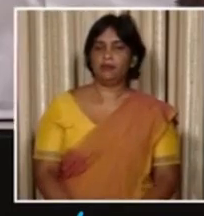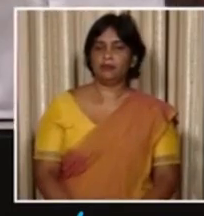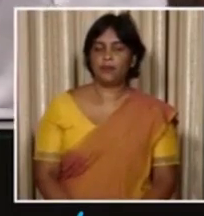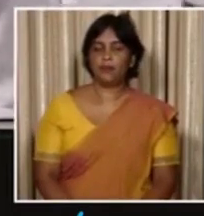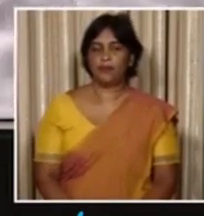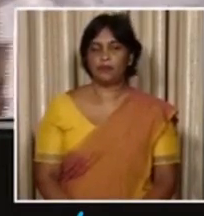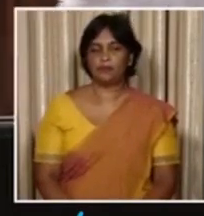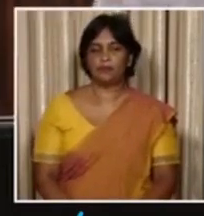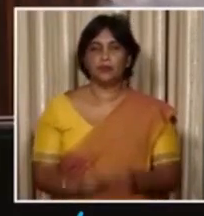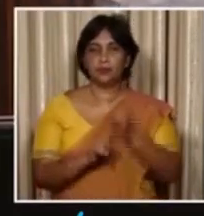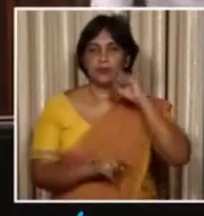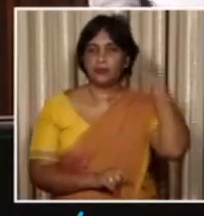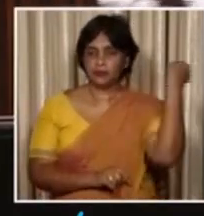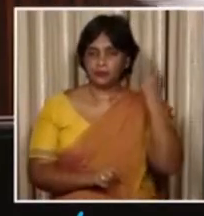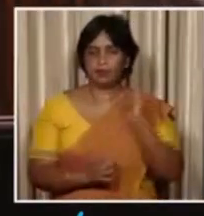ಜನಾಧಿಪತ್ಯಮಾಗಿ ಪ್ರಕಾಶಿ